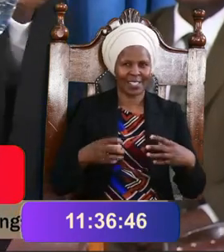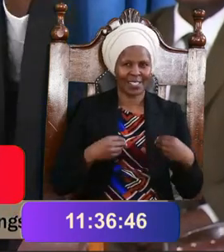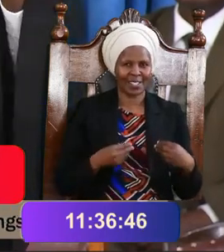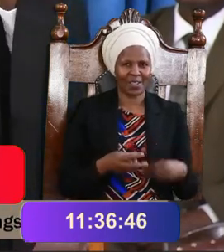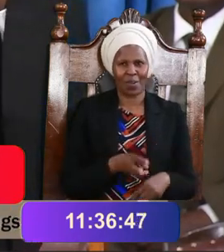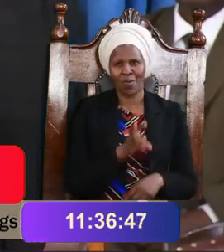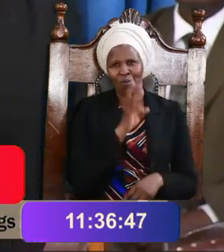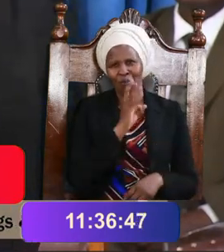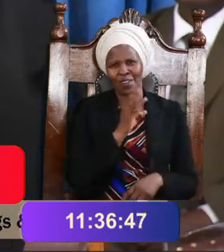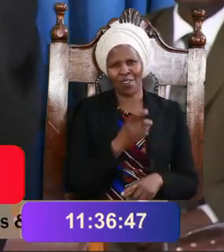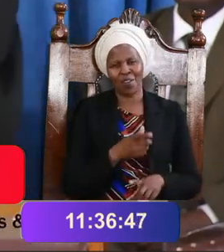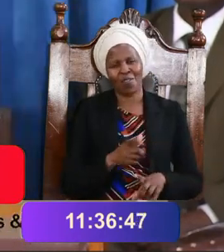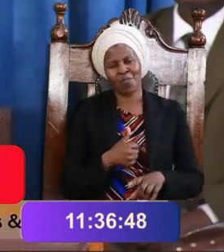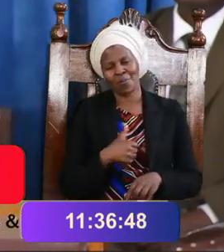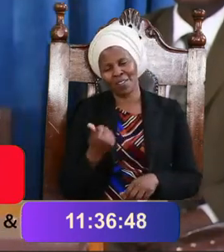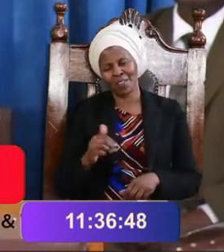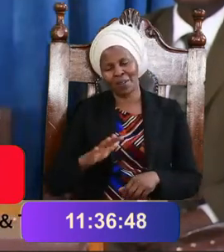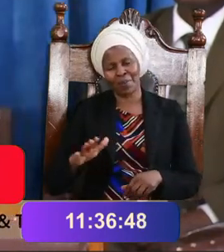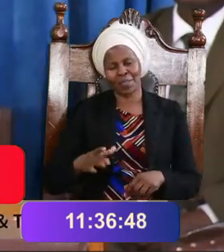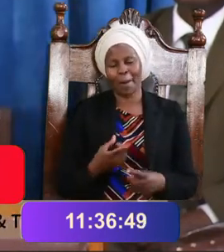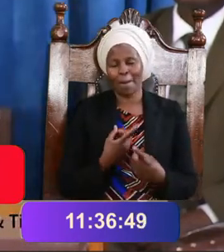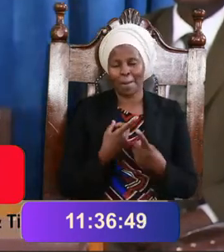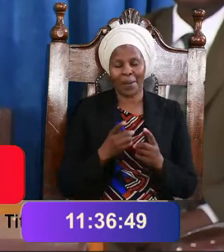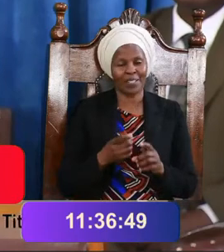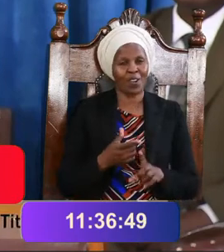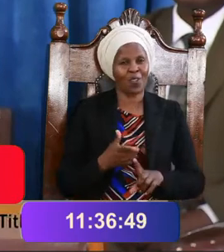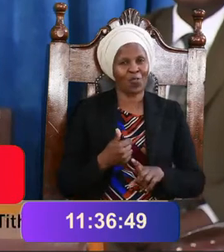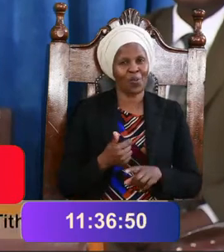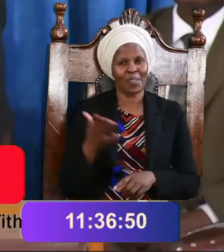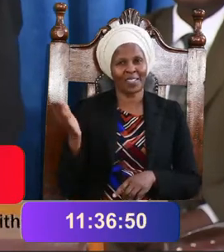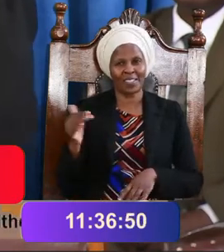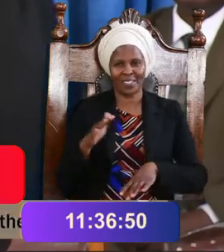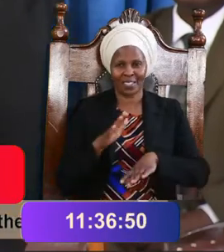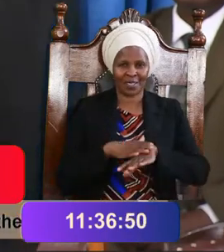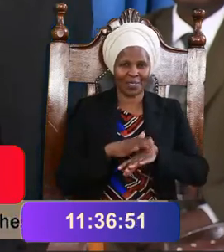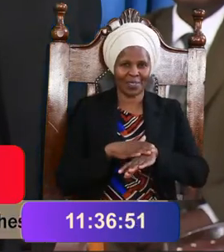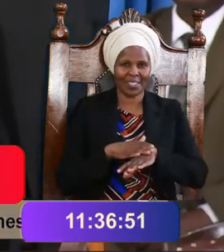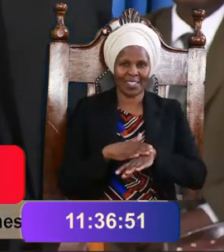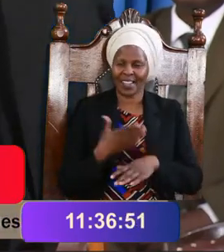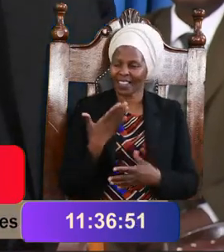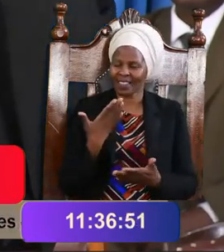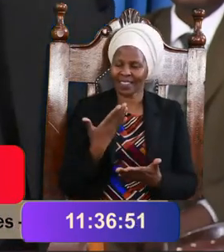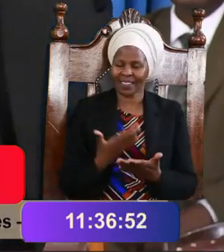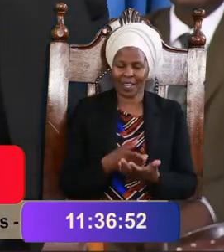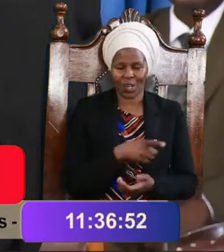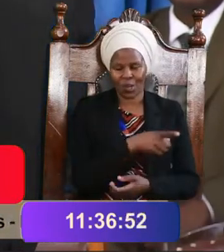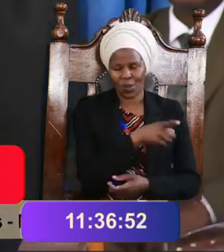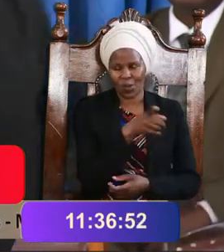nimeona hii ni ya huku Bahati na ni nzuri sana. Kwa hivyo I appreciate the hospitality.